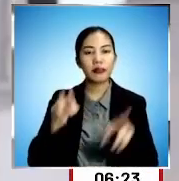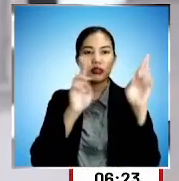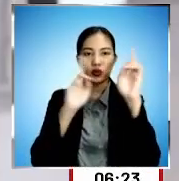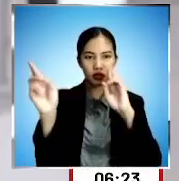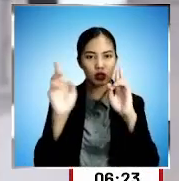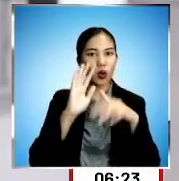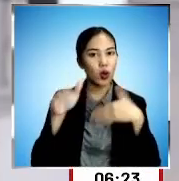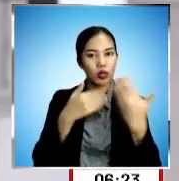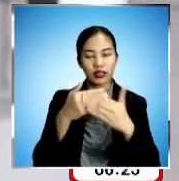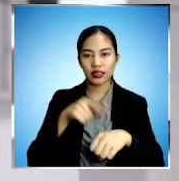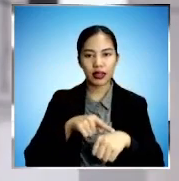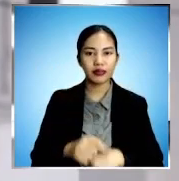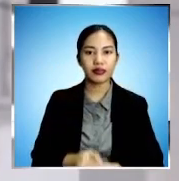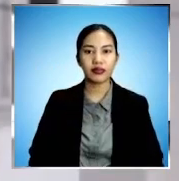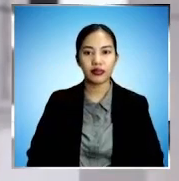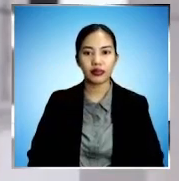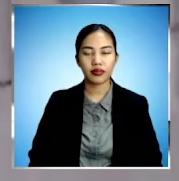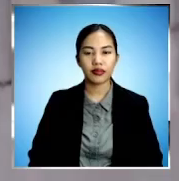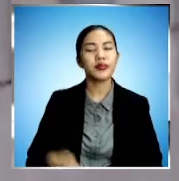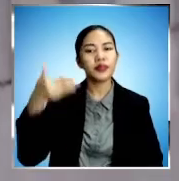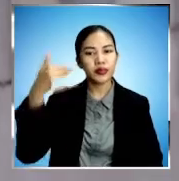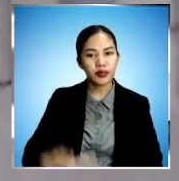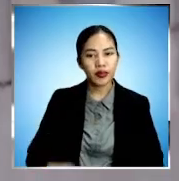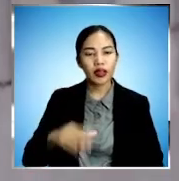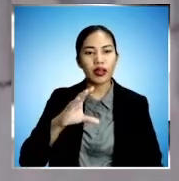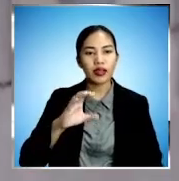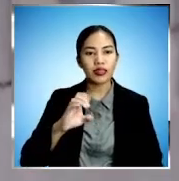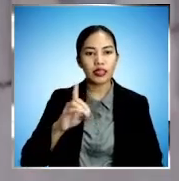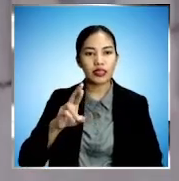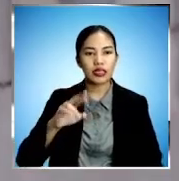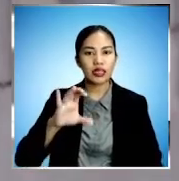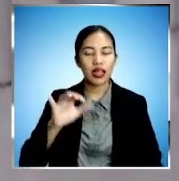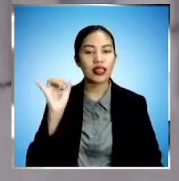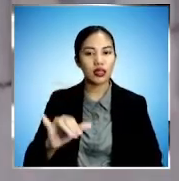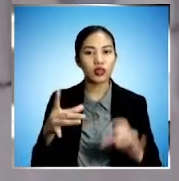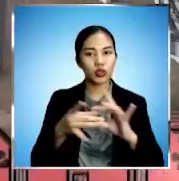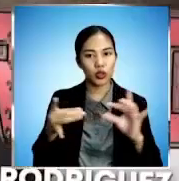Ako si Cedric Castillo at yan ang kwentong dapat alam mo.